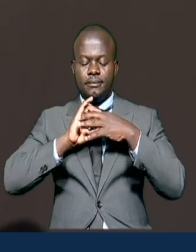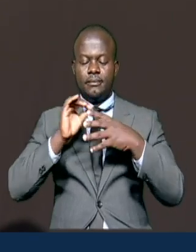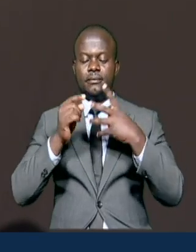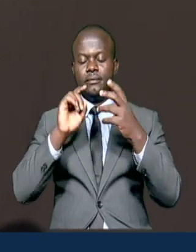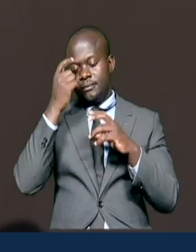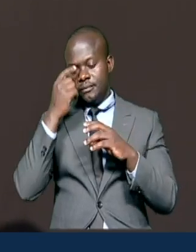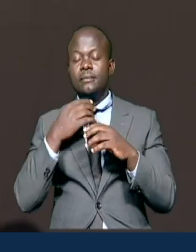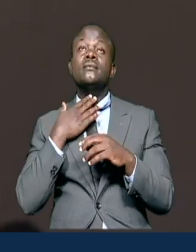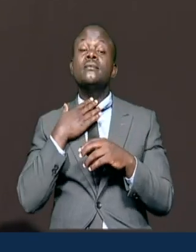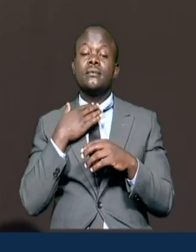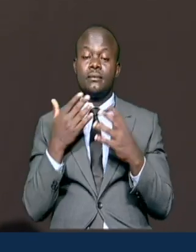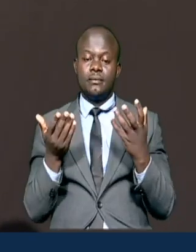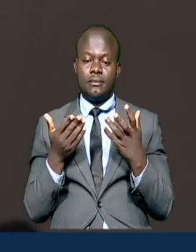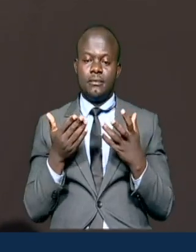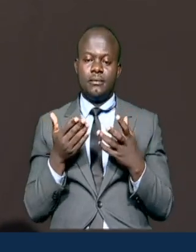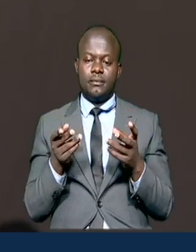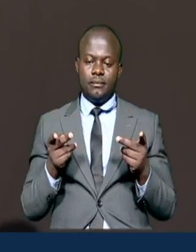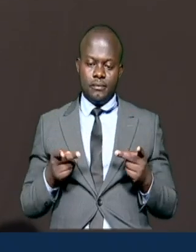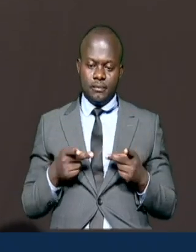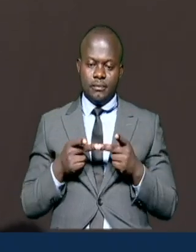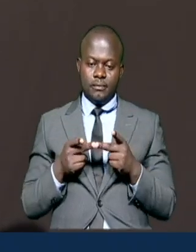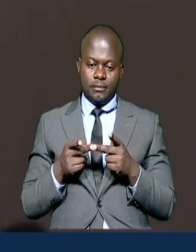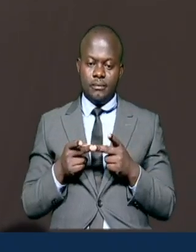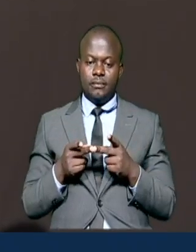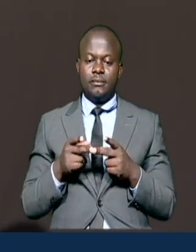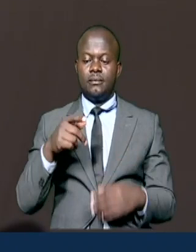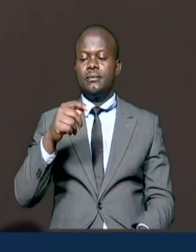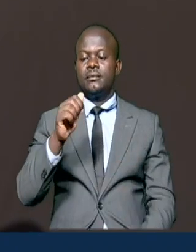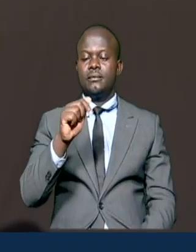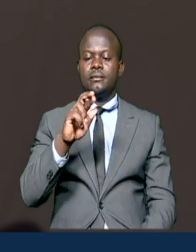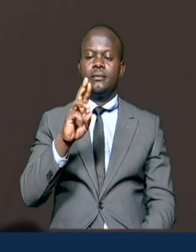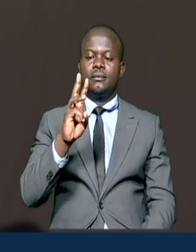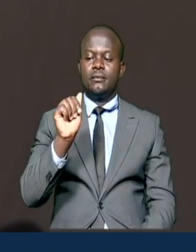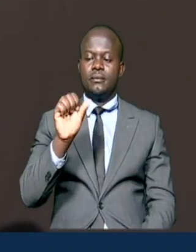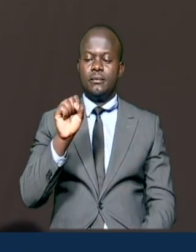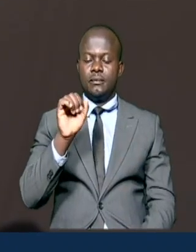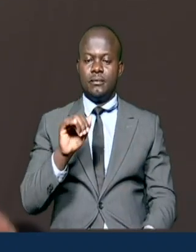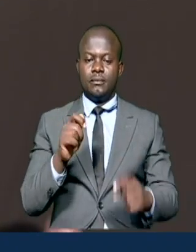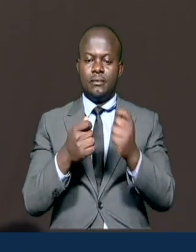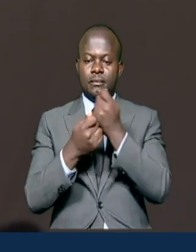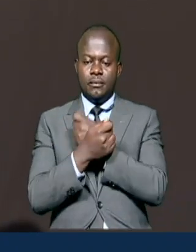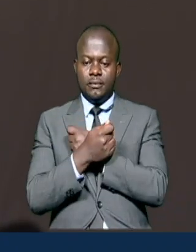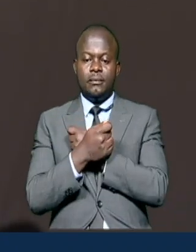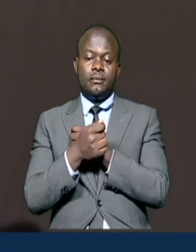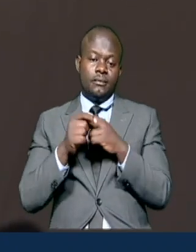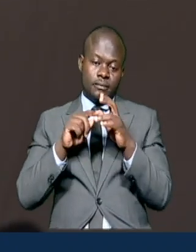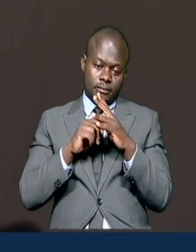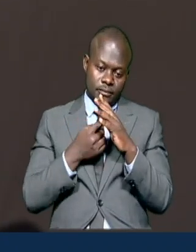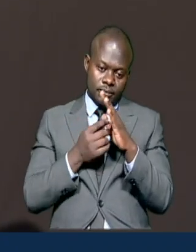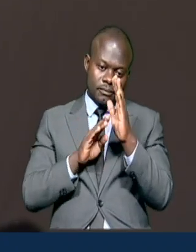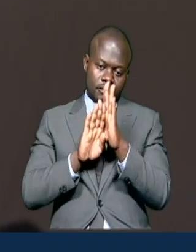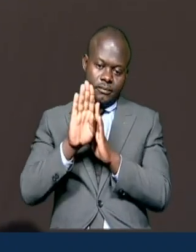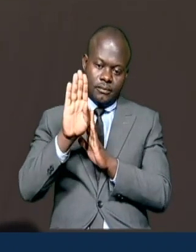yifuza ko ahari paruwasi hahinduka navuga isoko